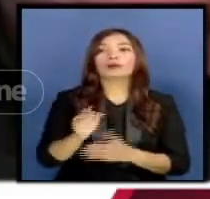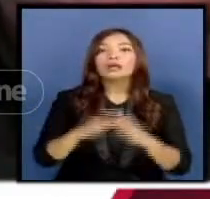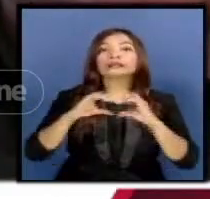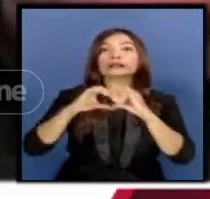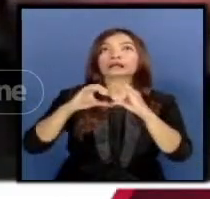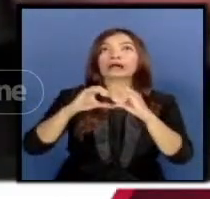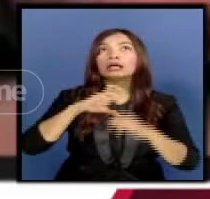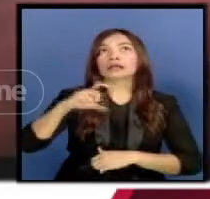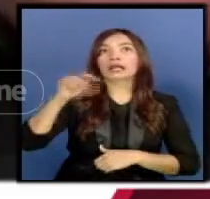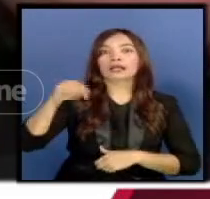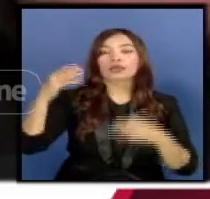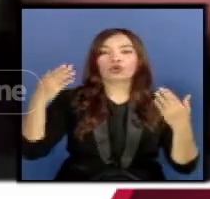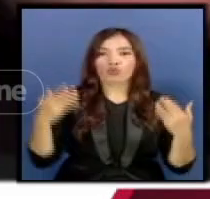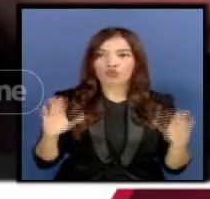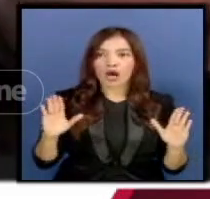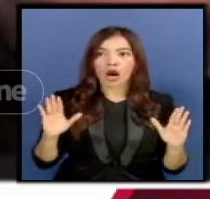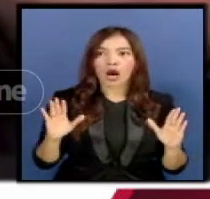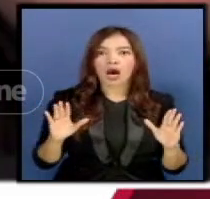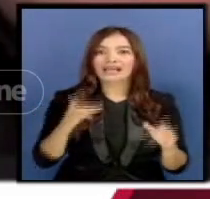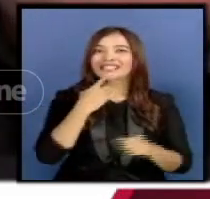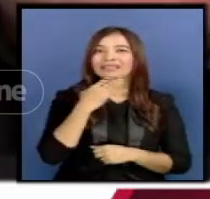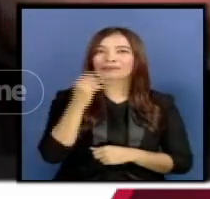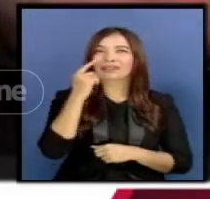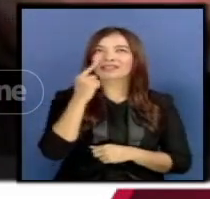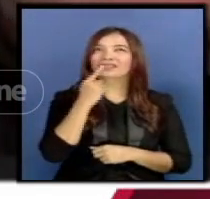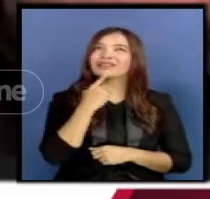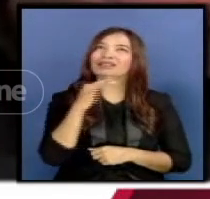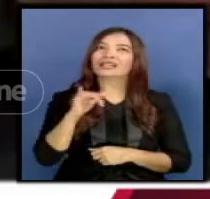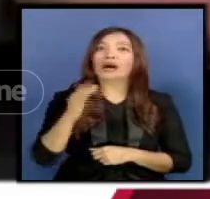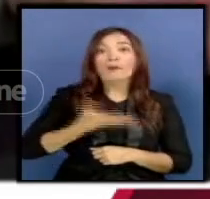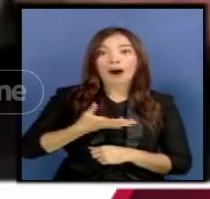itu sudah gelap mata. Yang penting mereka